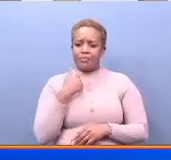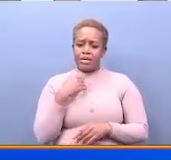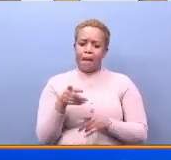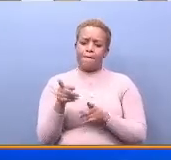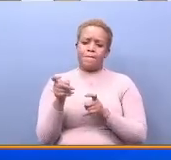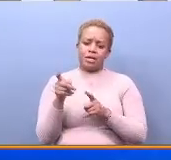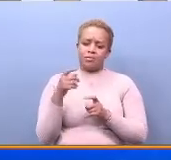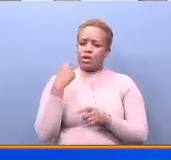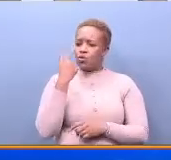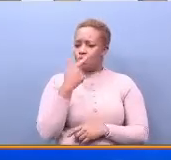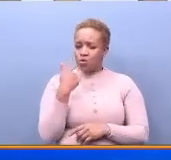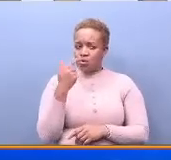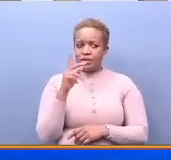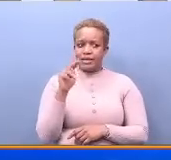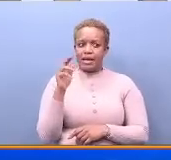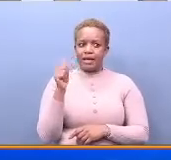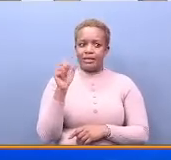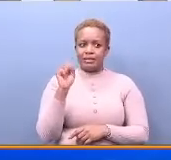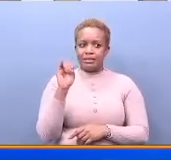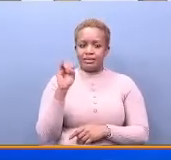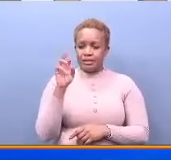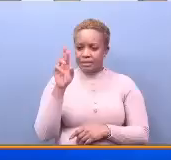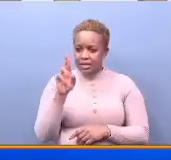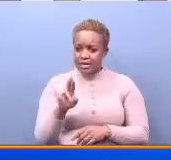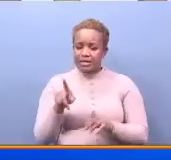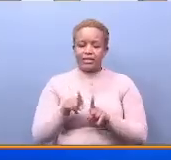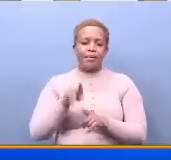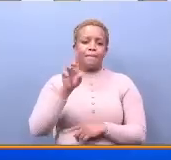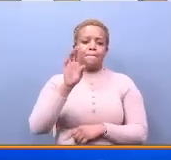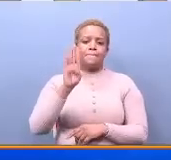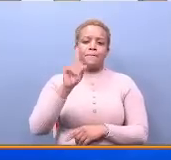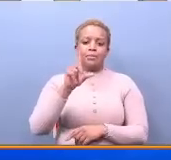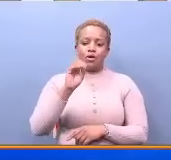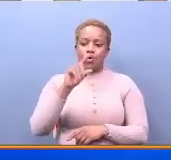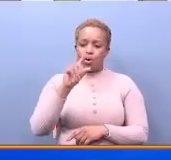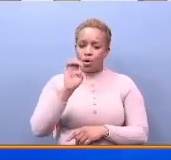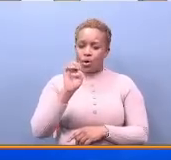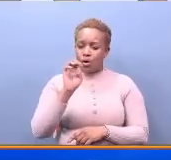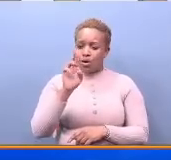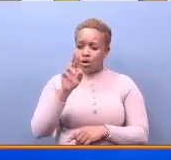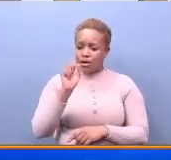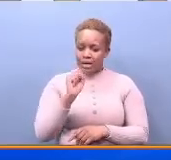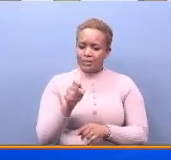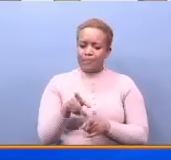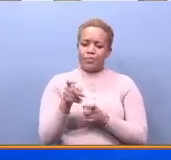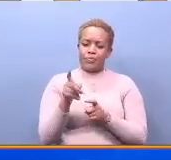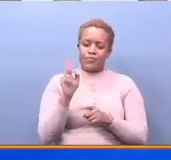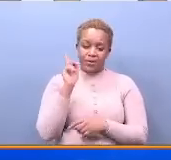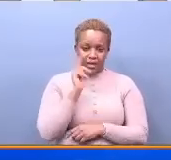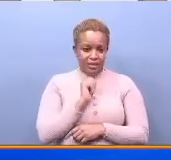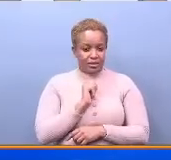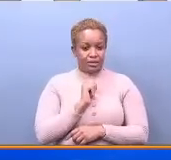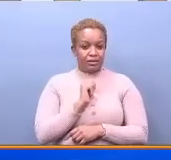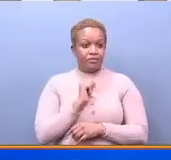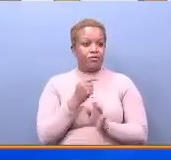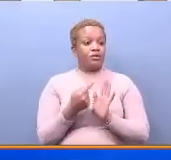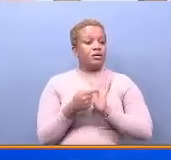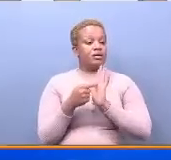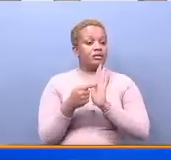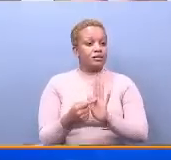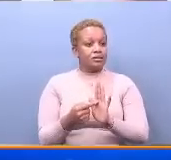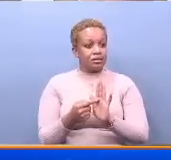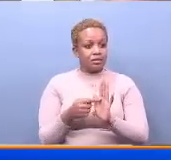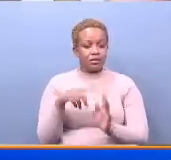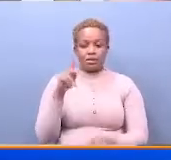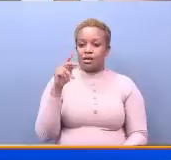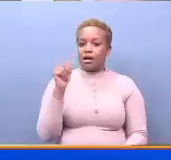Bin Nasir wakili, ameshambuliwa na mabloga wingi. Wale wapinzani wetu, kwa mfano Karungo